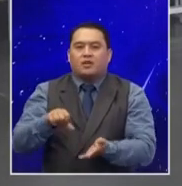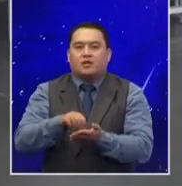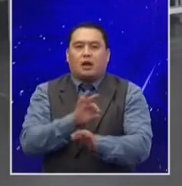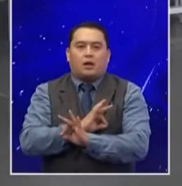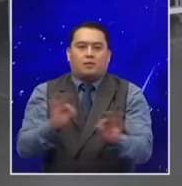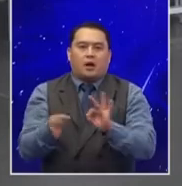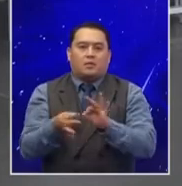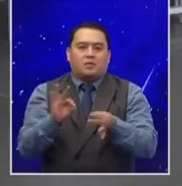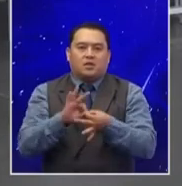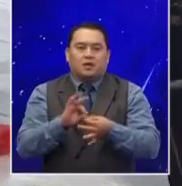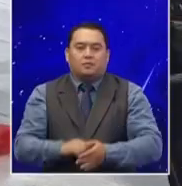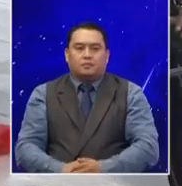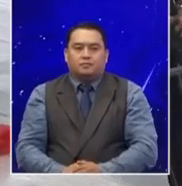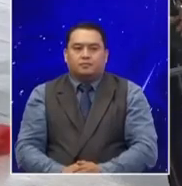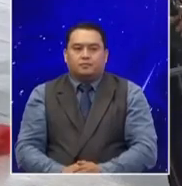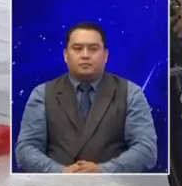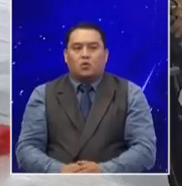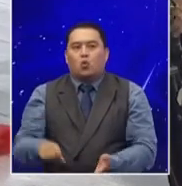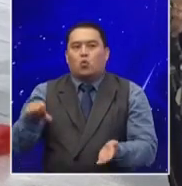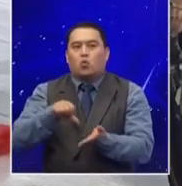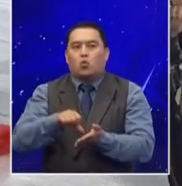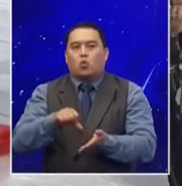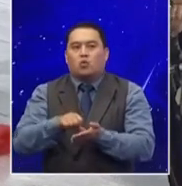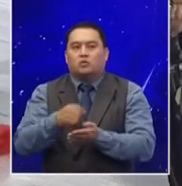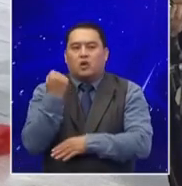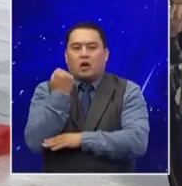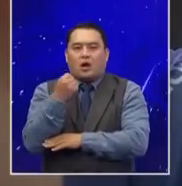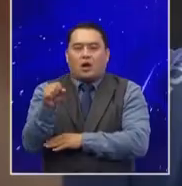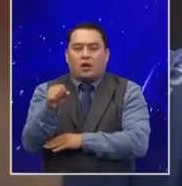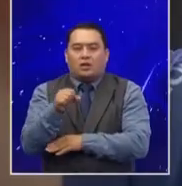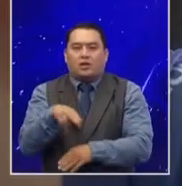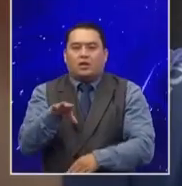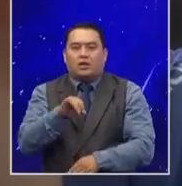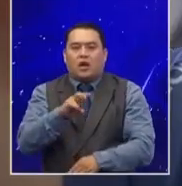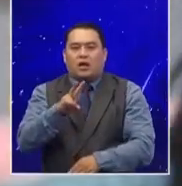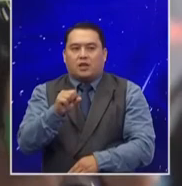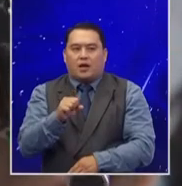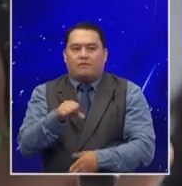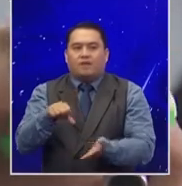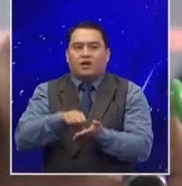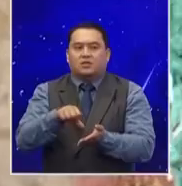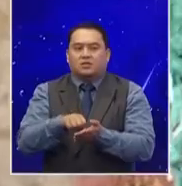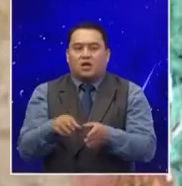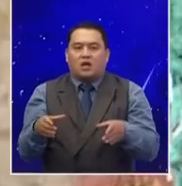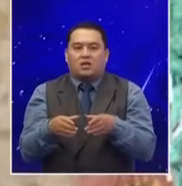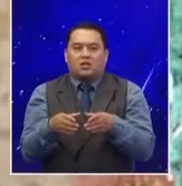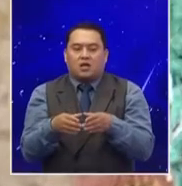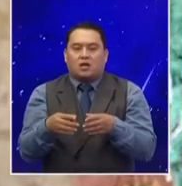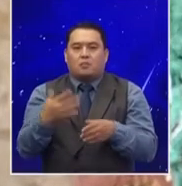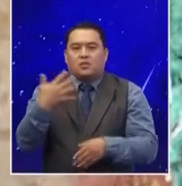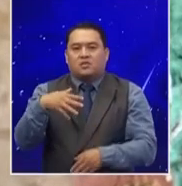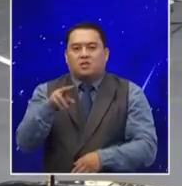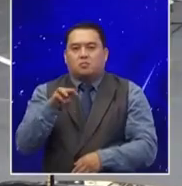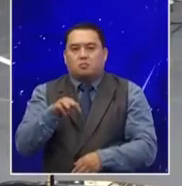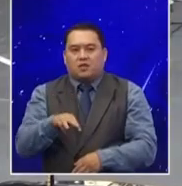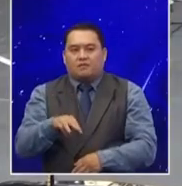на Олимпийских играх достойно. В числе участников и призерша Азиатских игр Диана Макарчук. Она выступит в дисциплине компаунд на дистанции 50